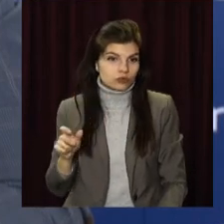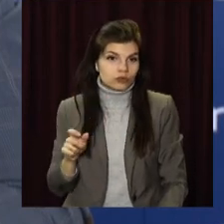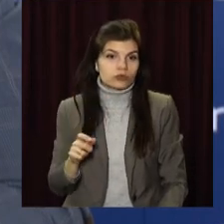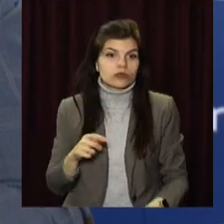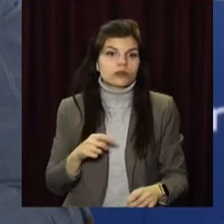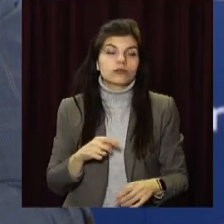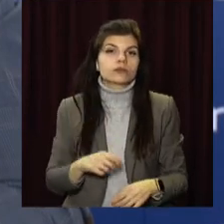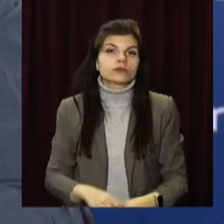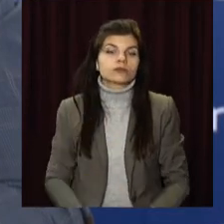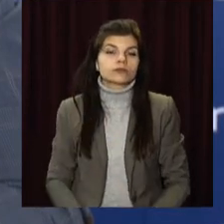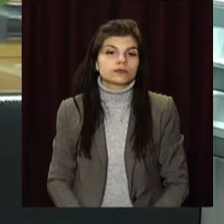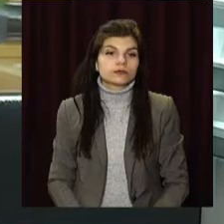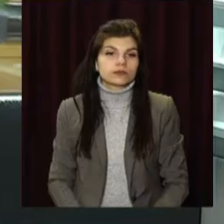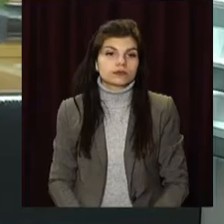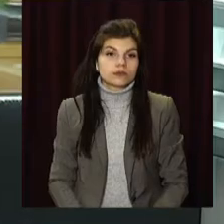2760 вакцинацій.